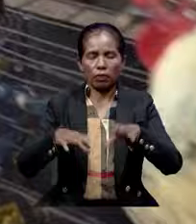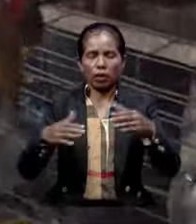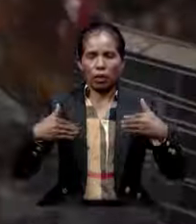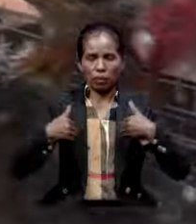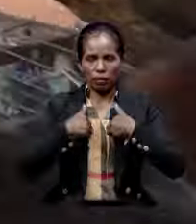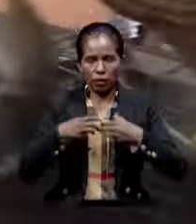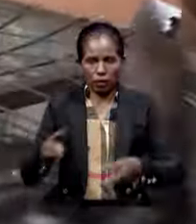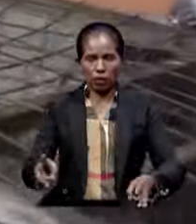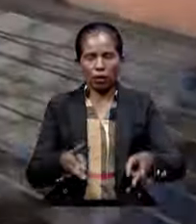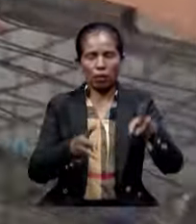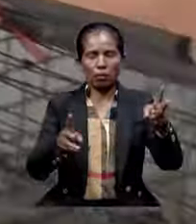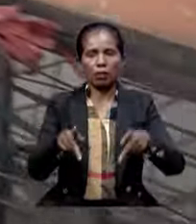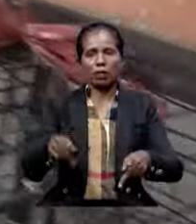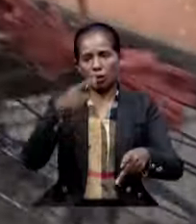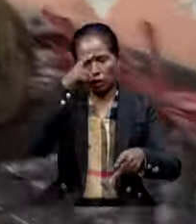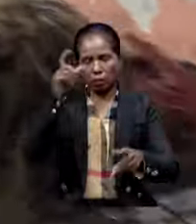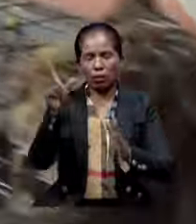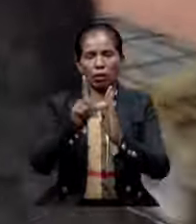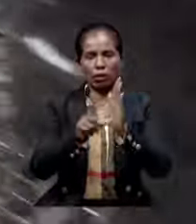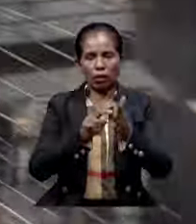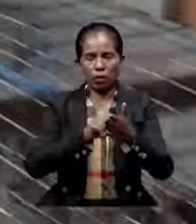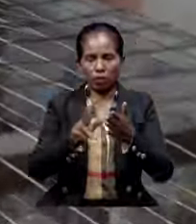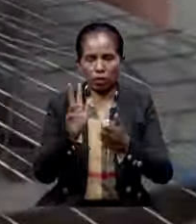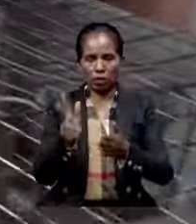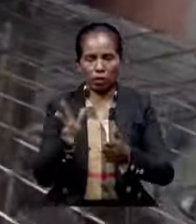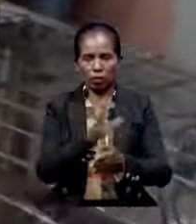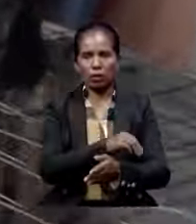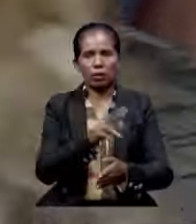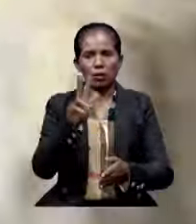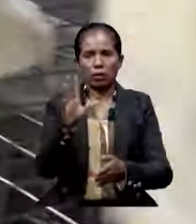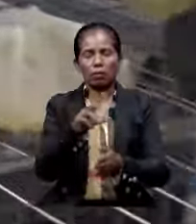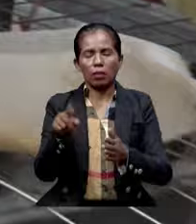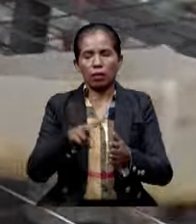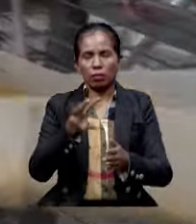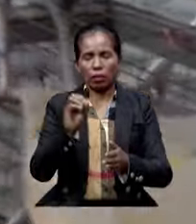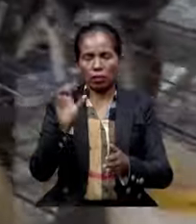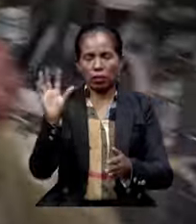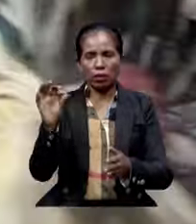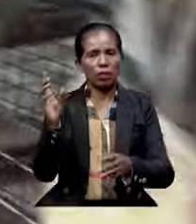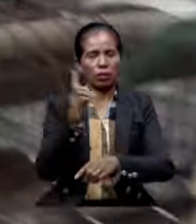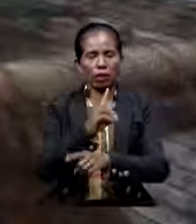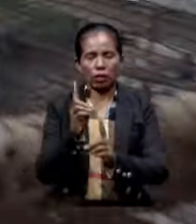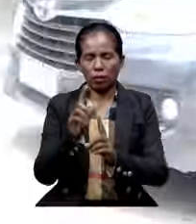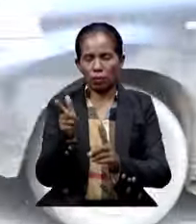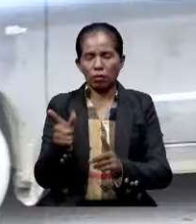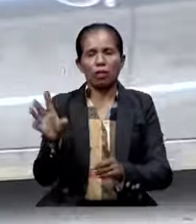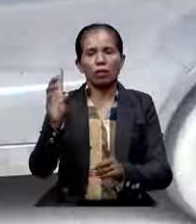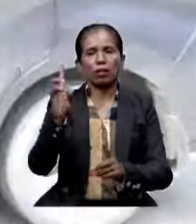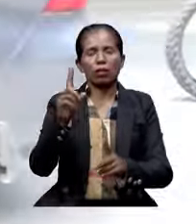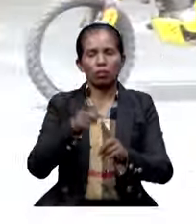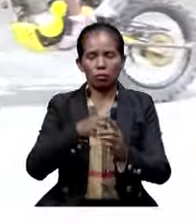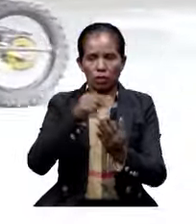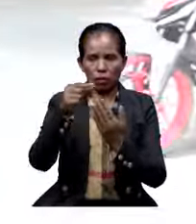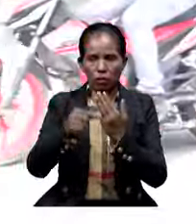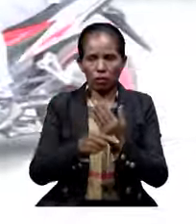ia dalam publiku tambah decreto lei numero 90 resin tolu bararihun rua walo loron ronulu resin hitu fulan agustu